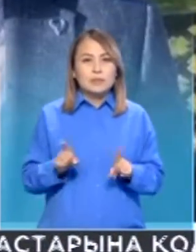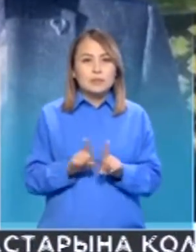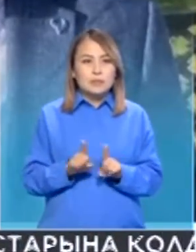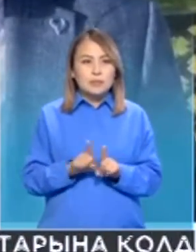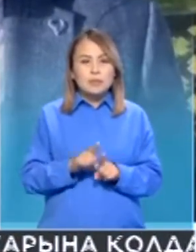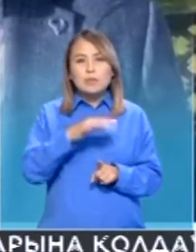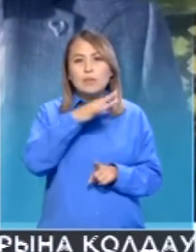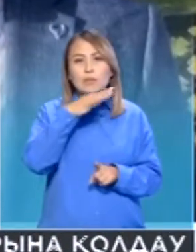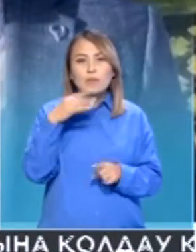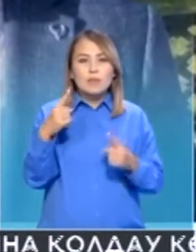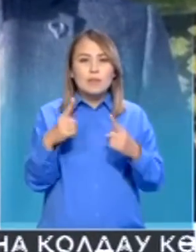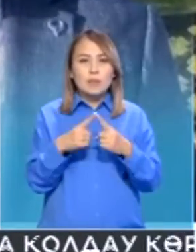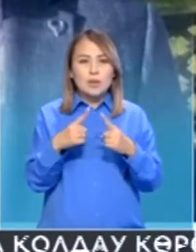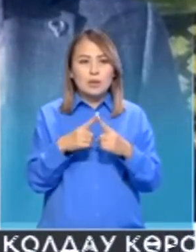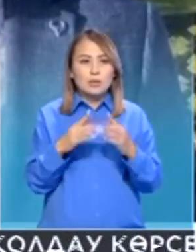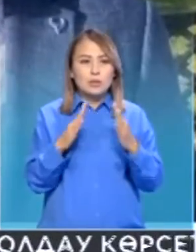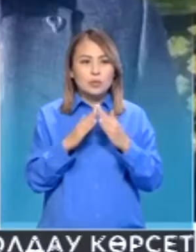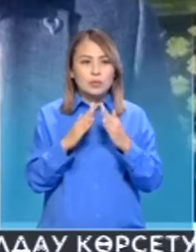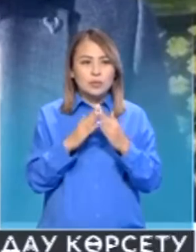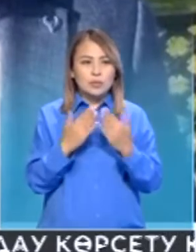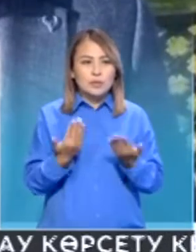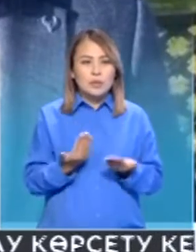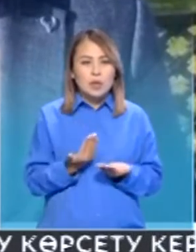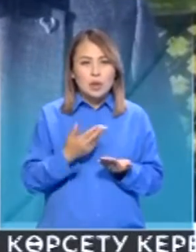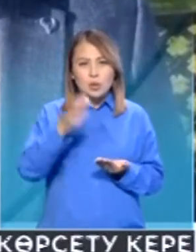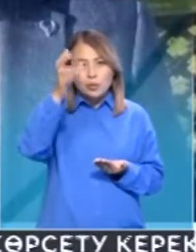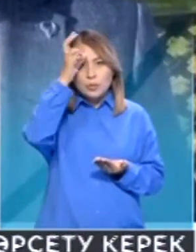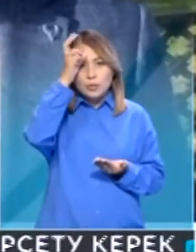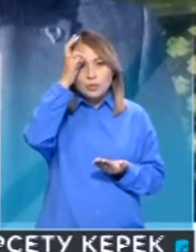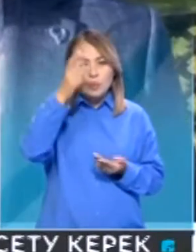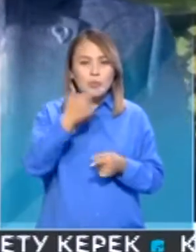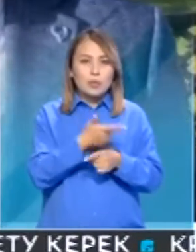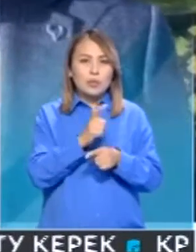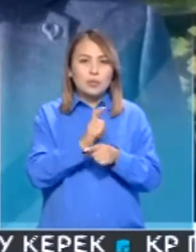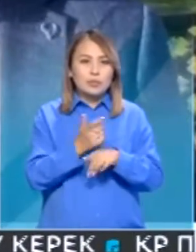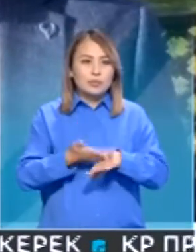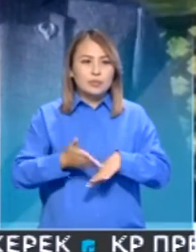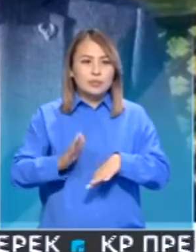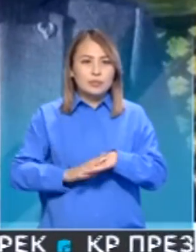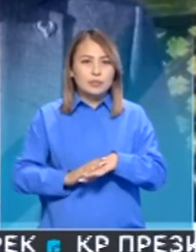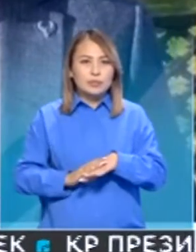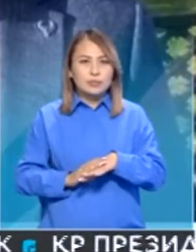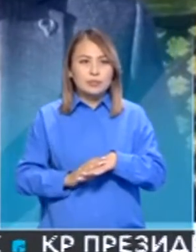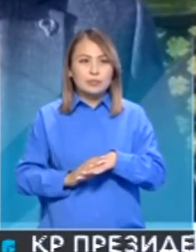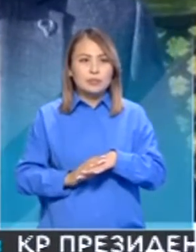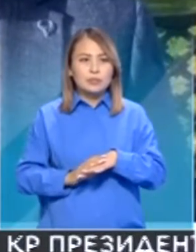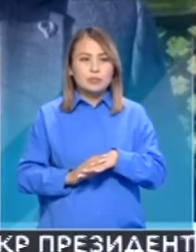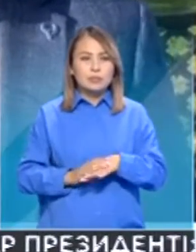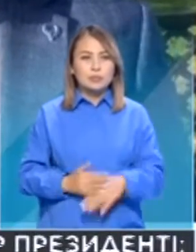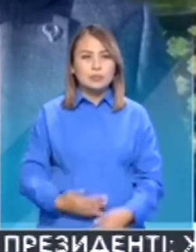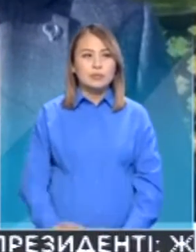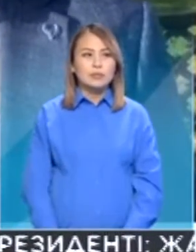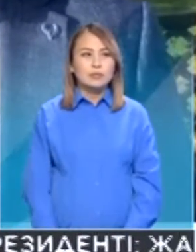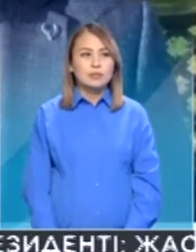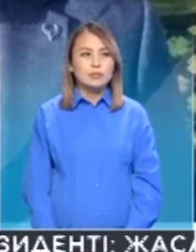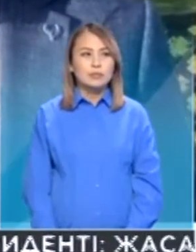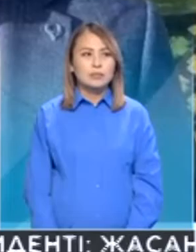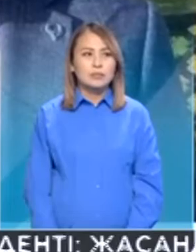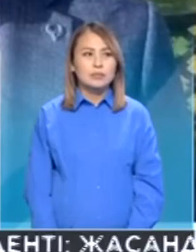жоқ. Көпшілігі жалдамалы үйлерде тұратын түркиялықтар үшін бұл өте ауыр болып тұр. Менің айтарым осындай,